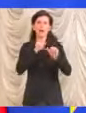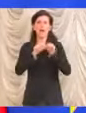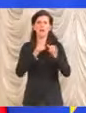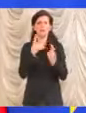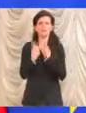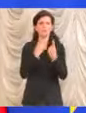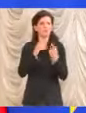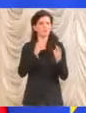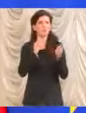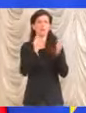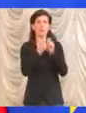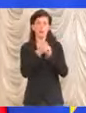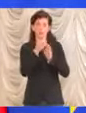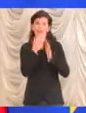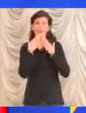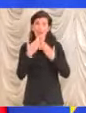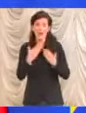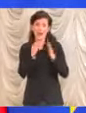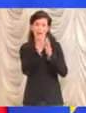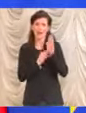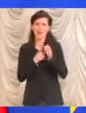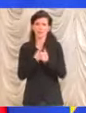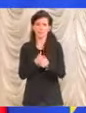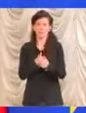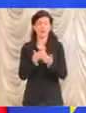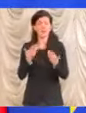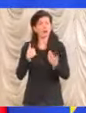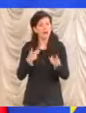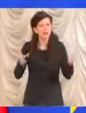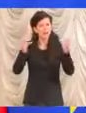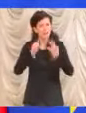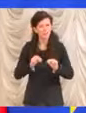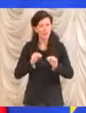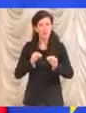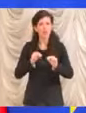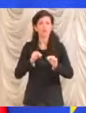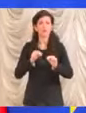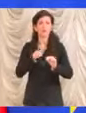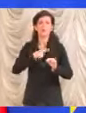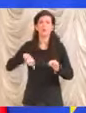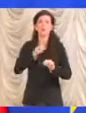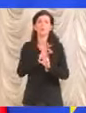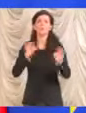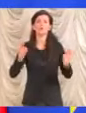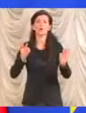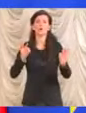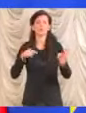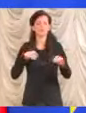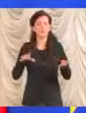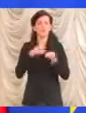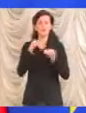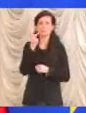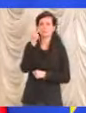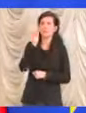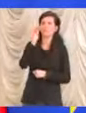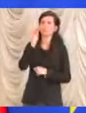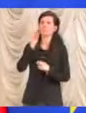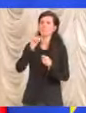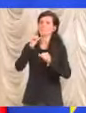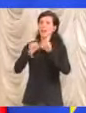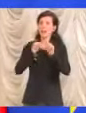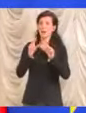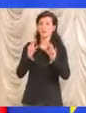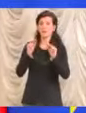ma ripeto non siamo ancora nella condizione di potere iniziare ad abbracciare una prospettiva diversa è la ragione per cui